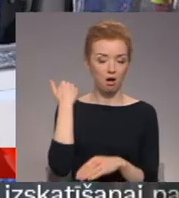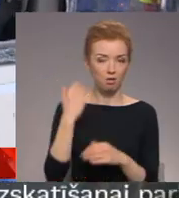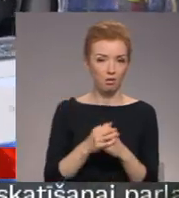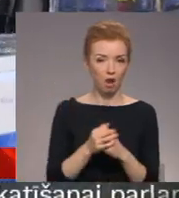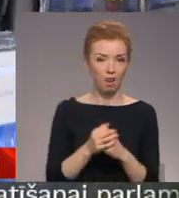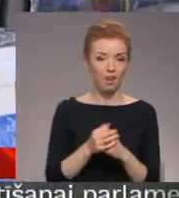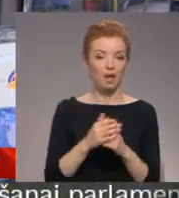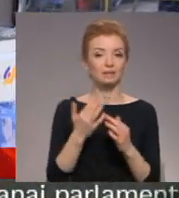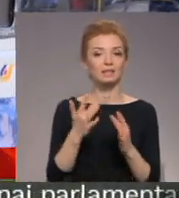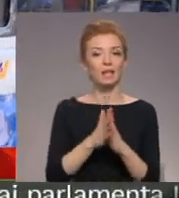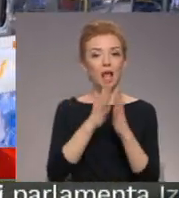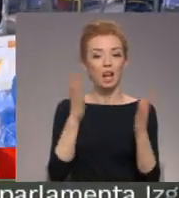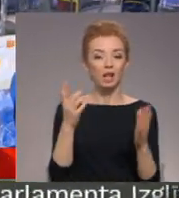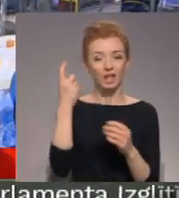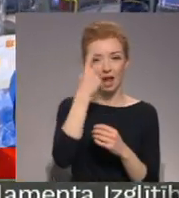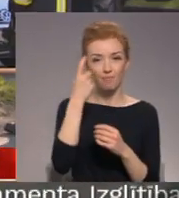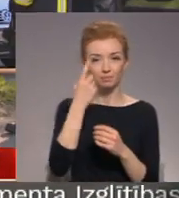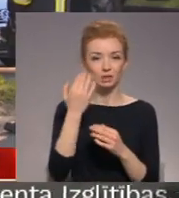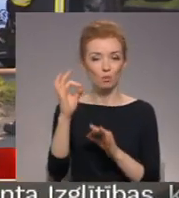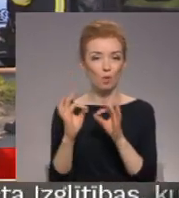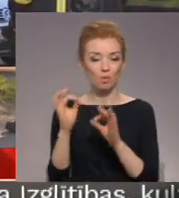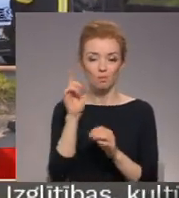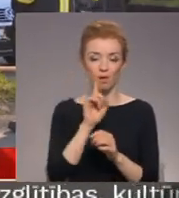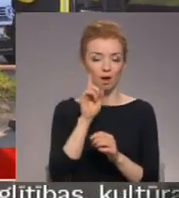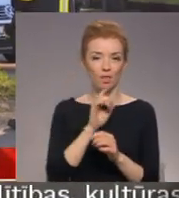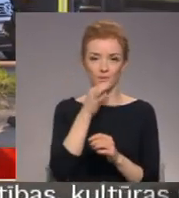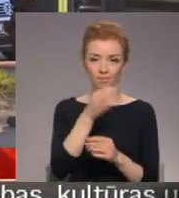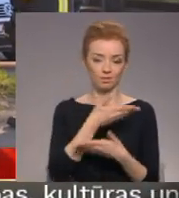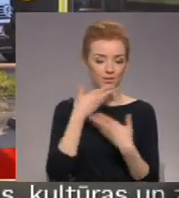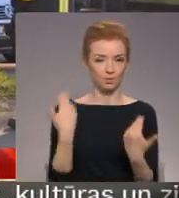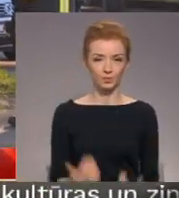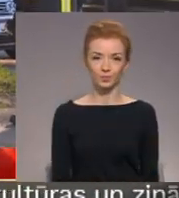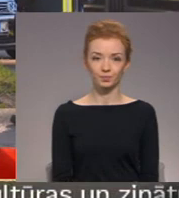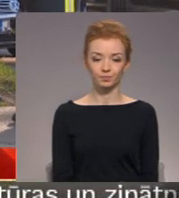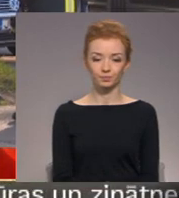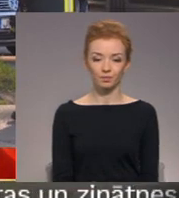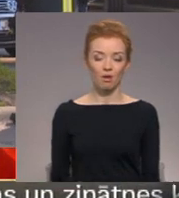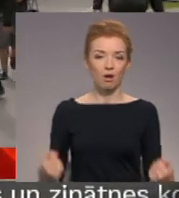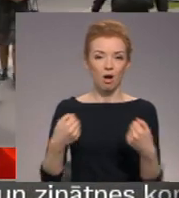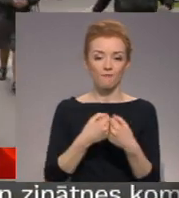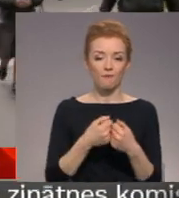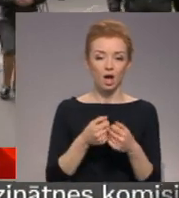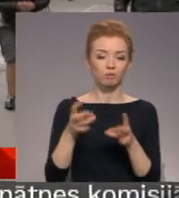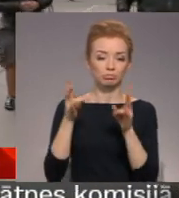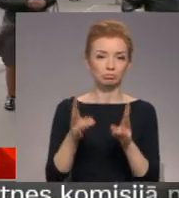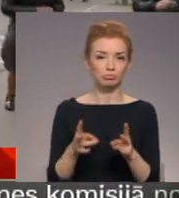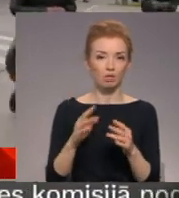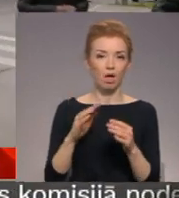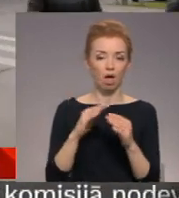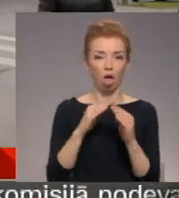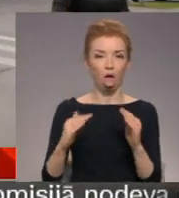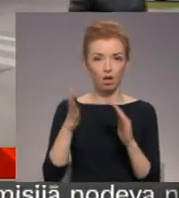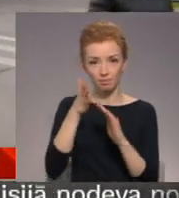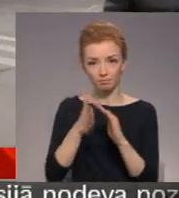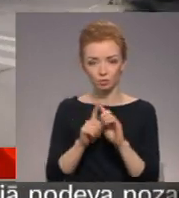lielu reibumu ir runa šoreiz, policija izmeklēšanas interesēs pagaidām neatklāja. Avārijā cietušo ēku vakar uzreiz pēc